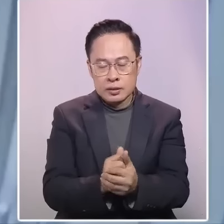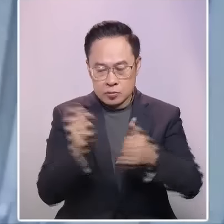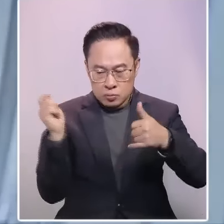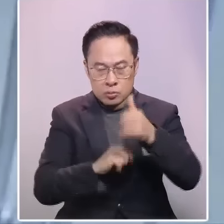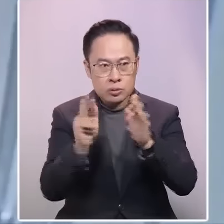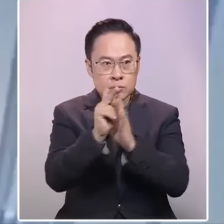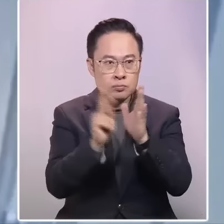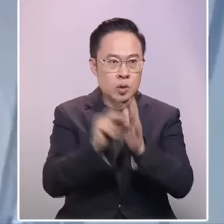คดีโดยเร็วที่สุดเลยนะครับ